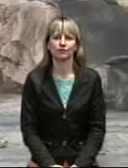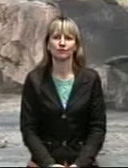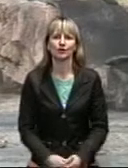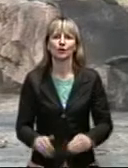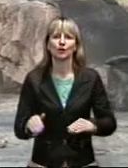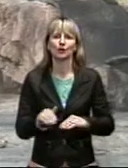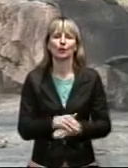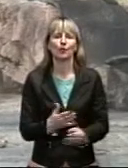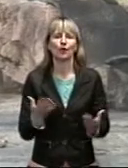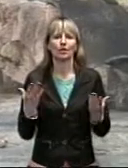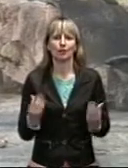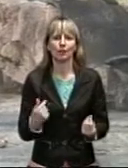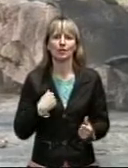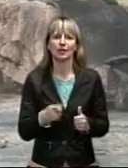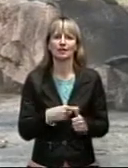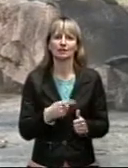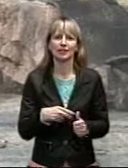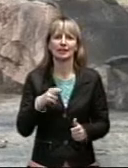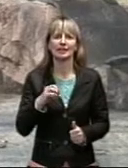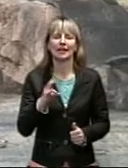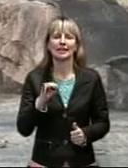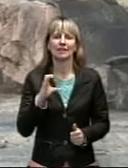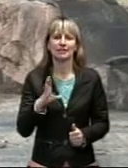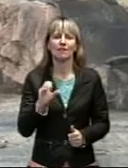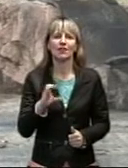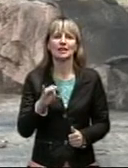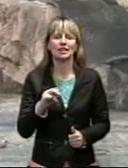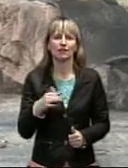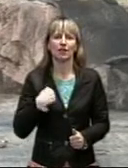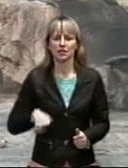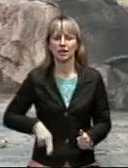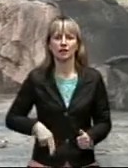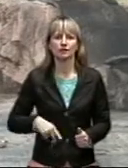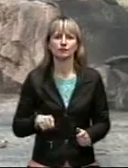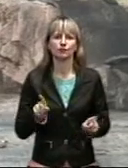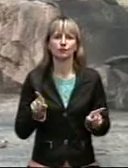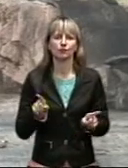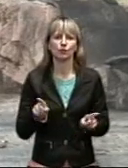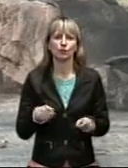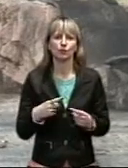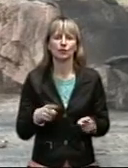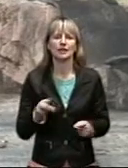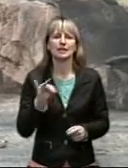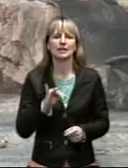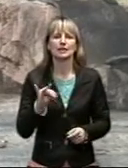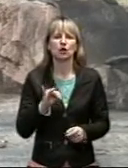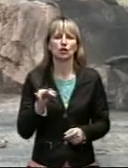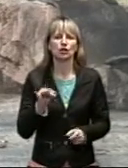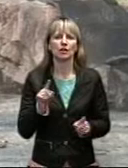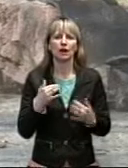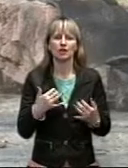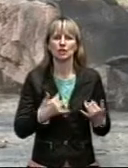Доброго дня! Мене звати Денис Васильєв, я директор музею історії музичних інструментів Барабанза. Сьогодні